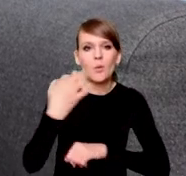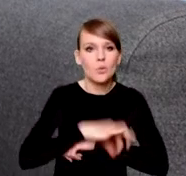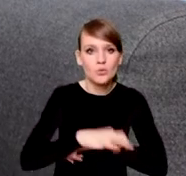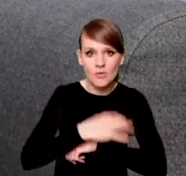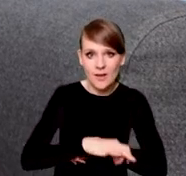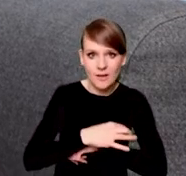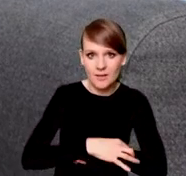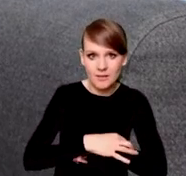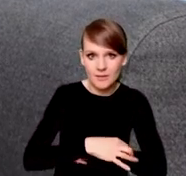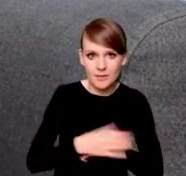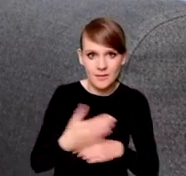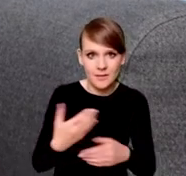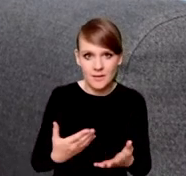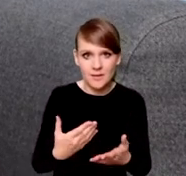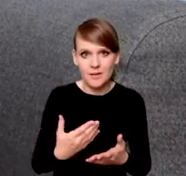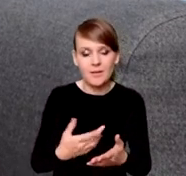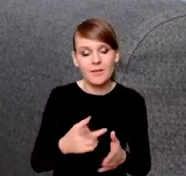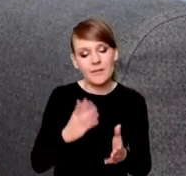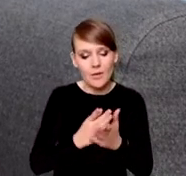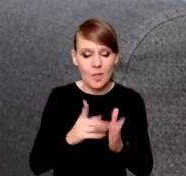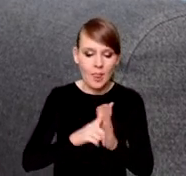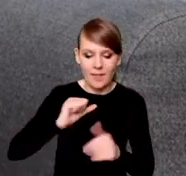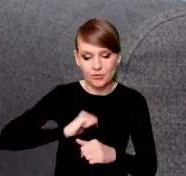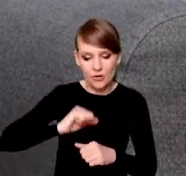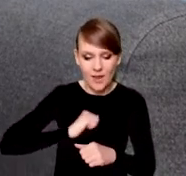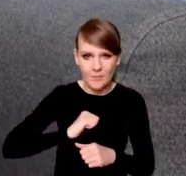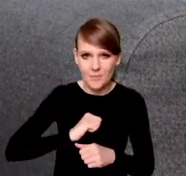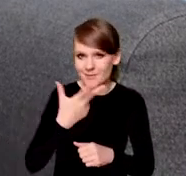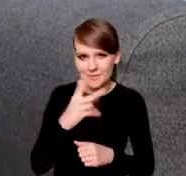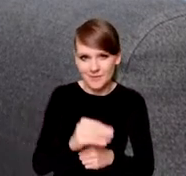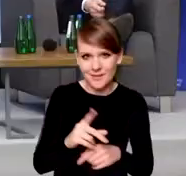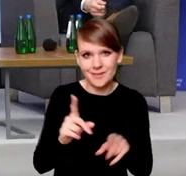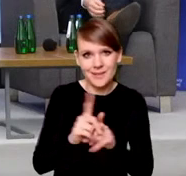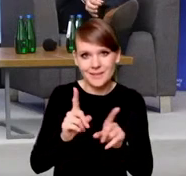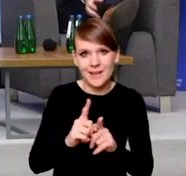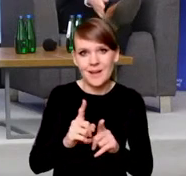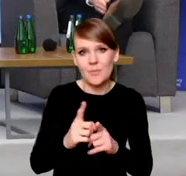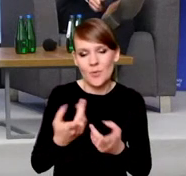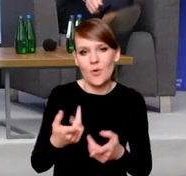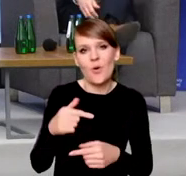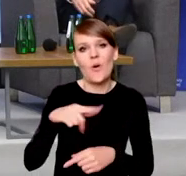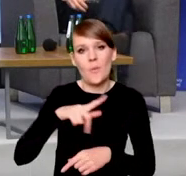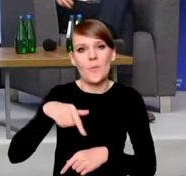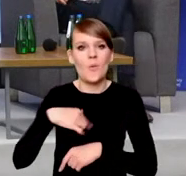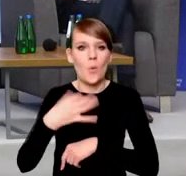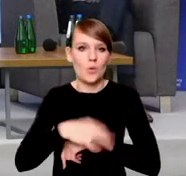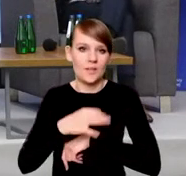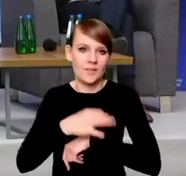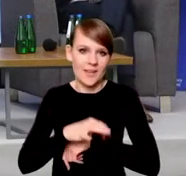Nasz uniwersytet też po prostu nie jest wyłącznie dla nas.